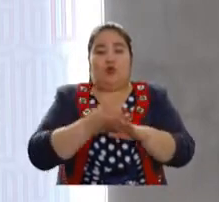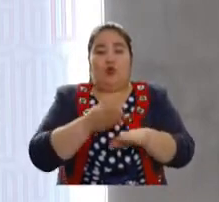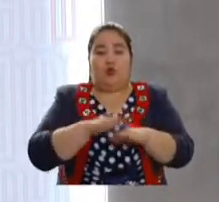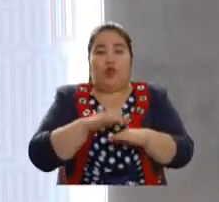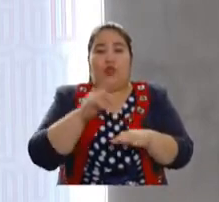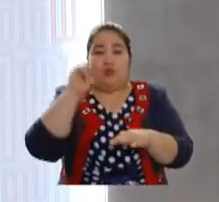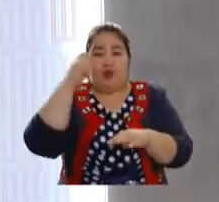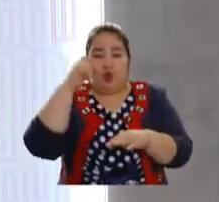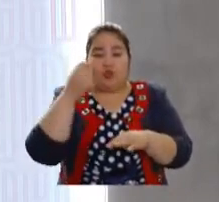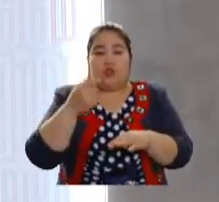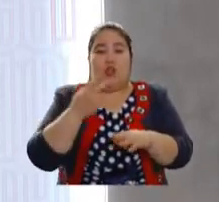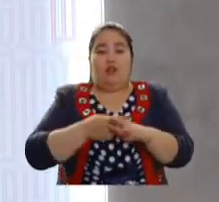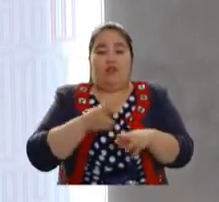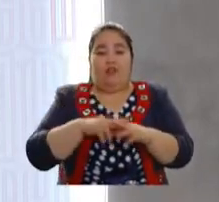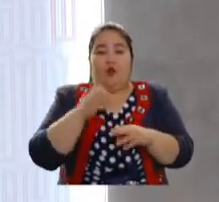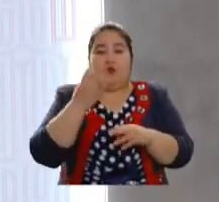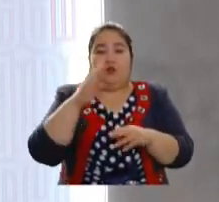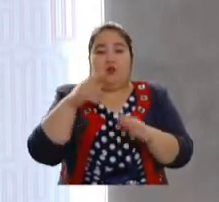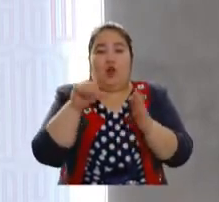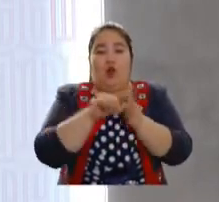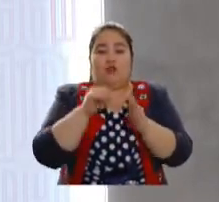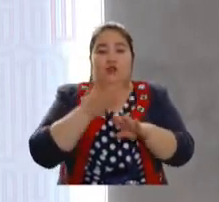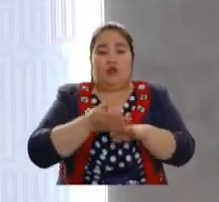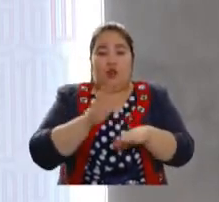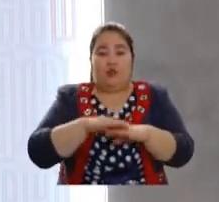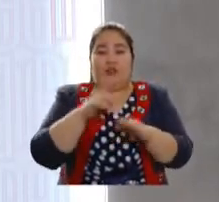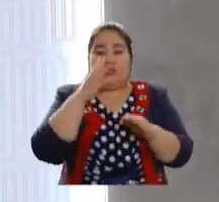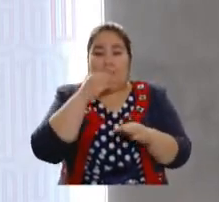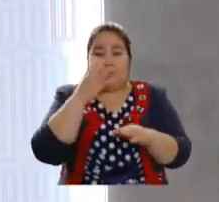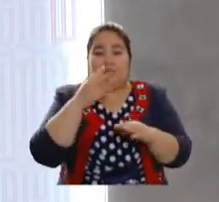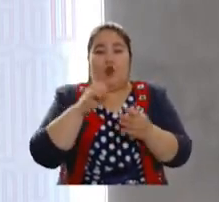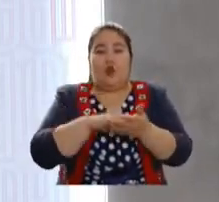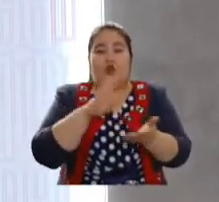56,4 million tonna piyoz, 14,6 million tonna sabzi,